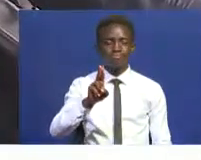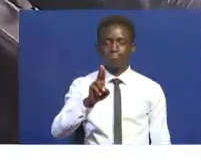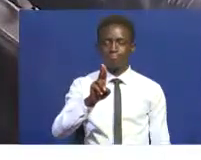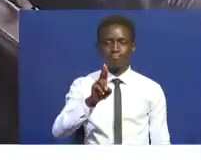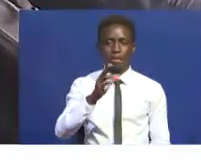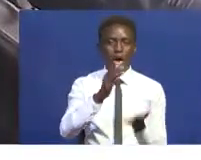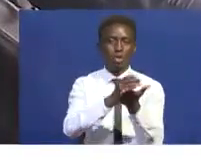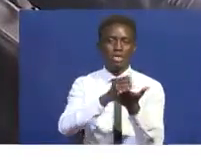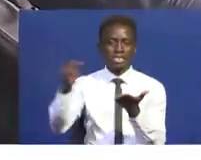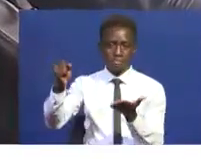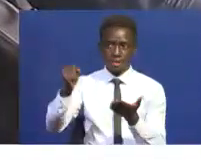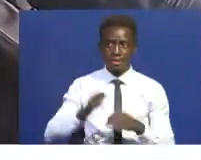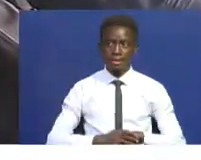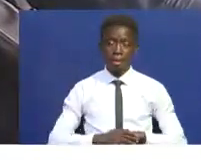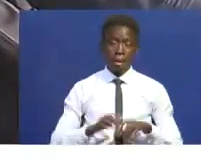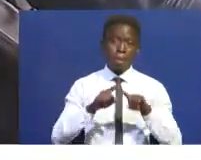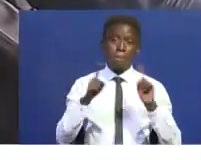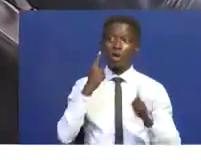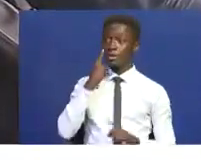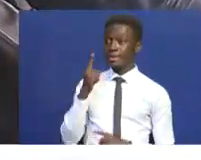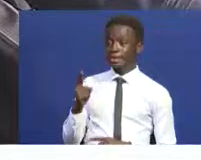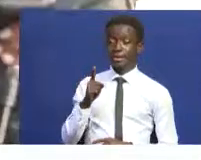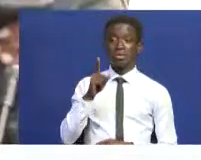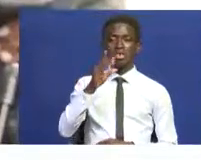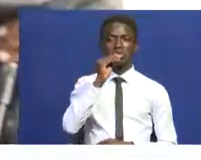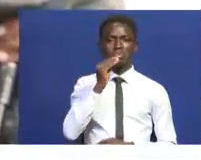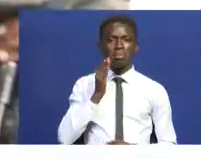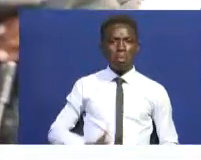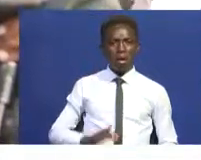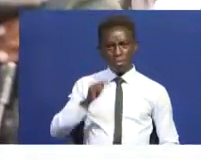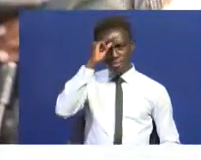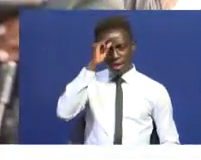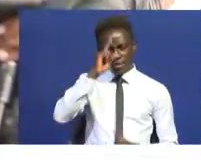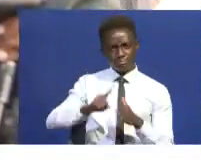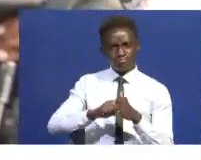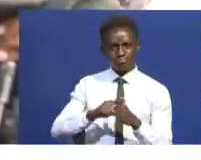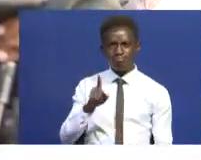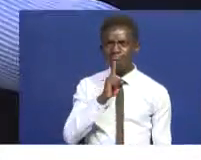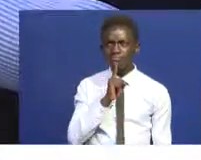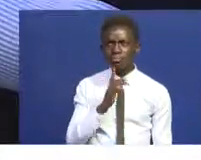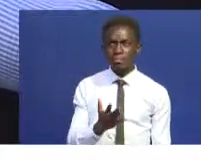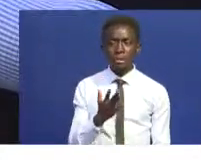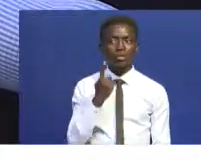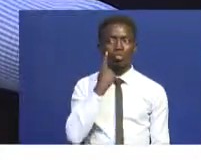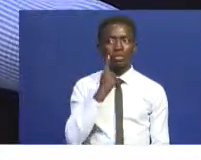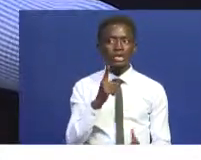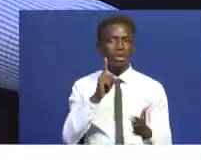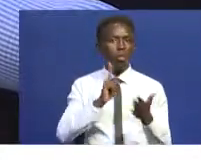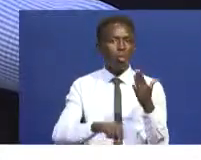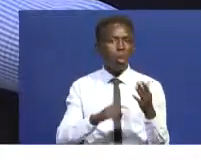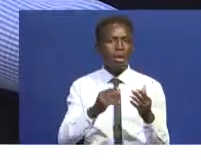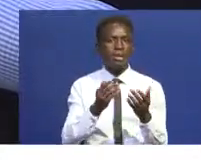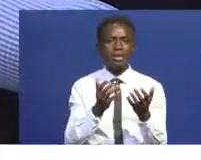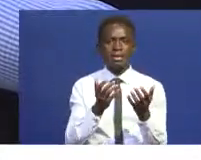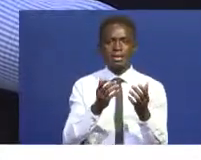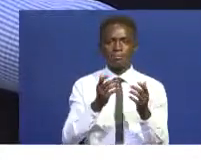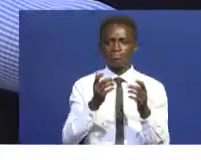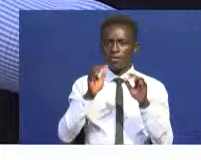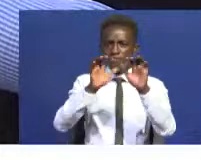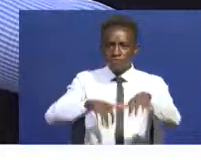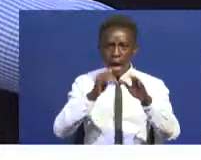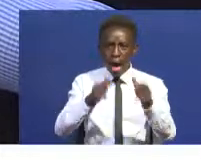Mwaura alisema uchunguzi unaendelea kuhusu kile kinachodaiwa kuwa usambazaji wa mbolea gushi kwa wakulima ili kuwanasa